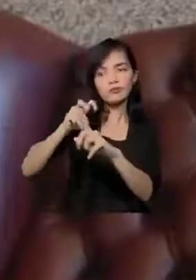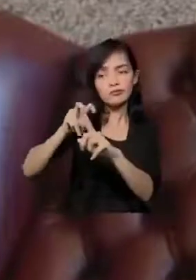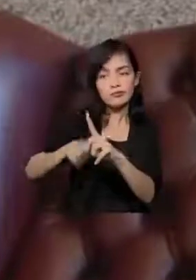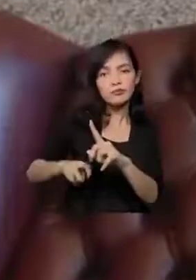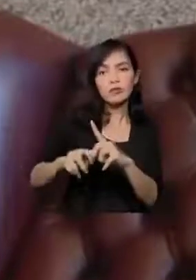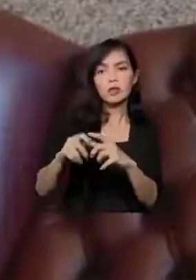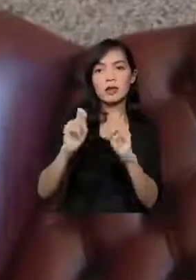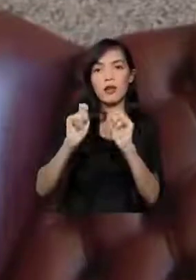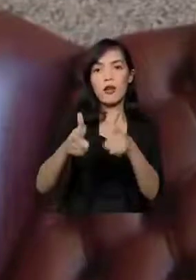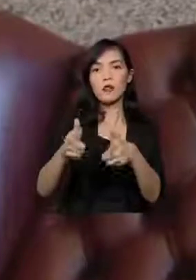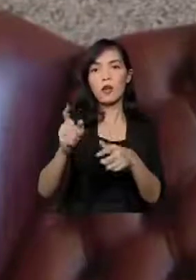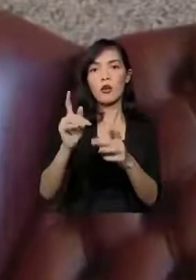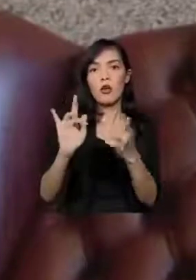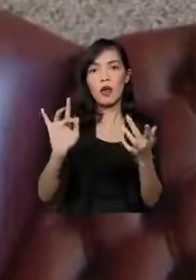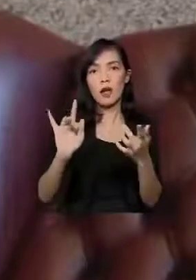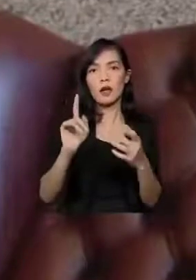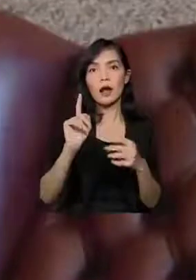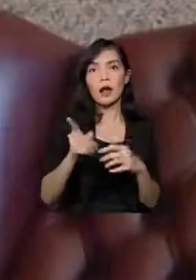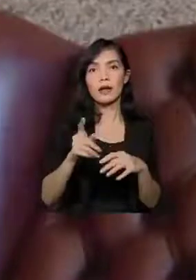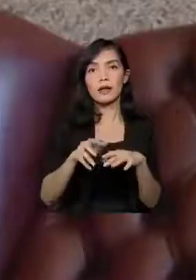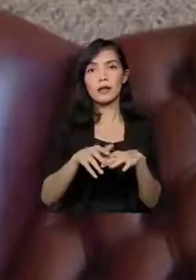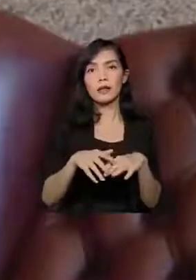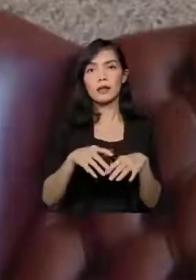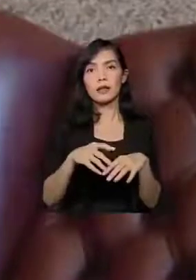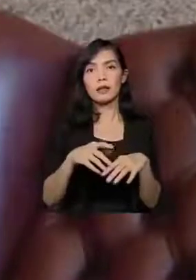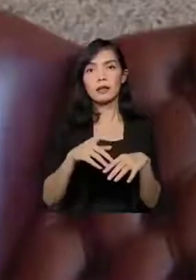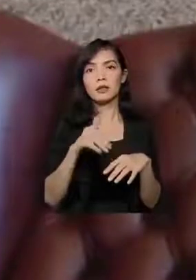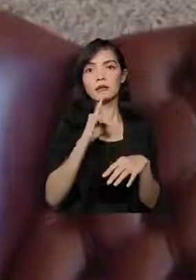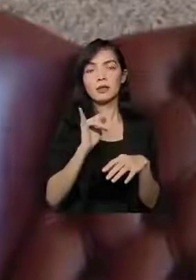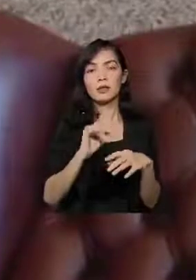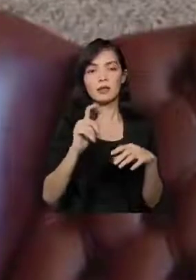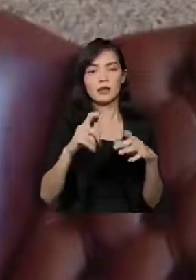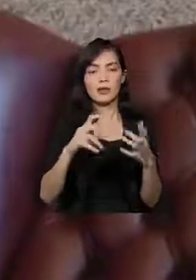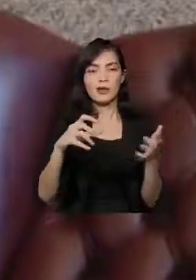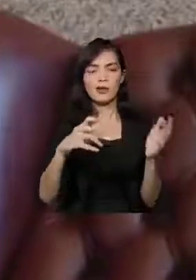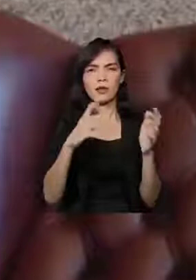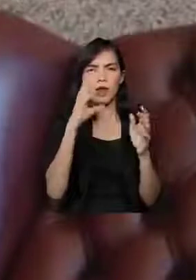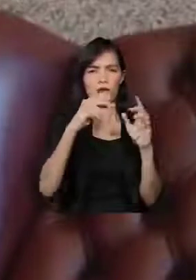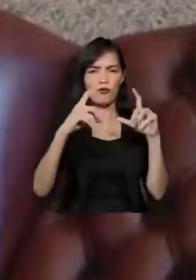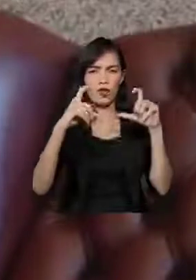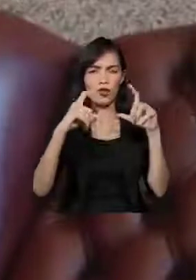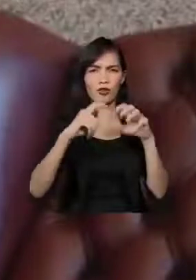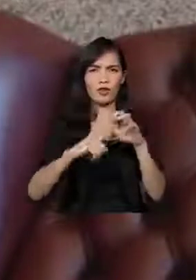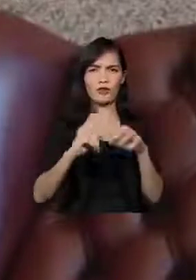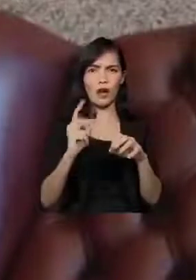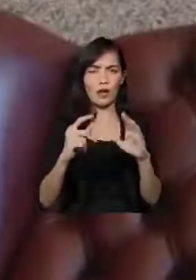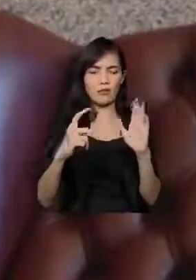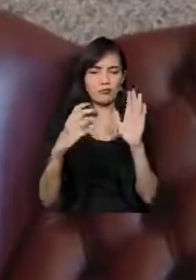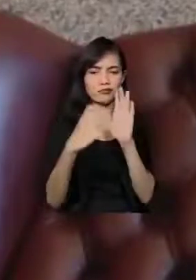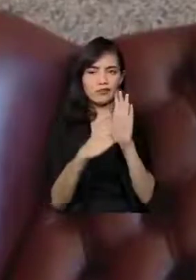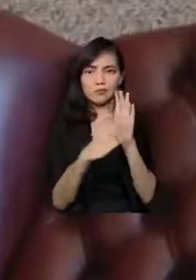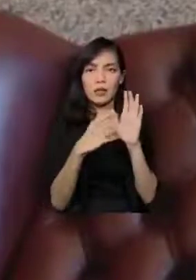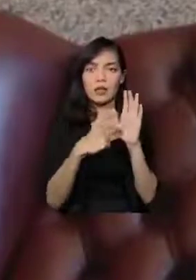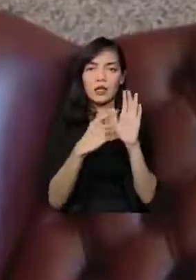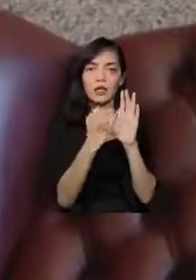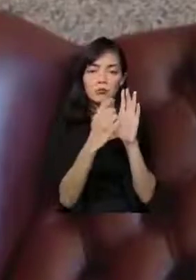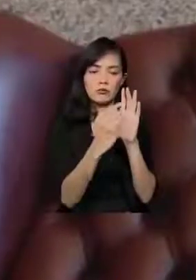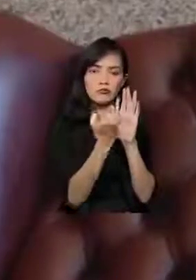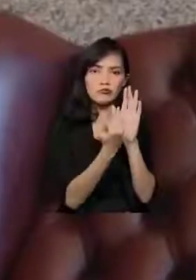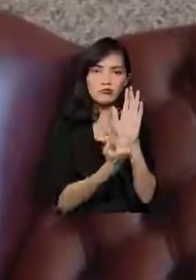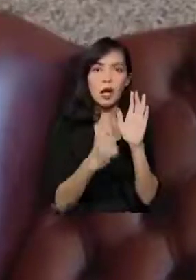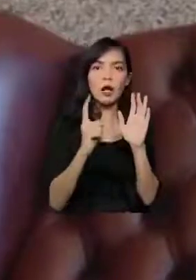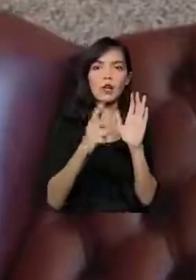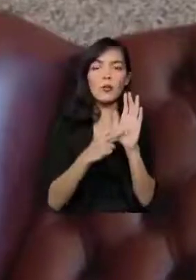online ada namanya Stefan drink Jadi pakai knalpot memasukkan nomor telepon nama dan juga